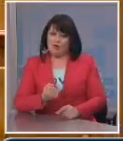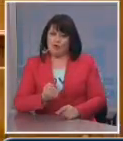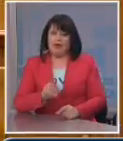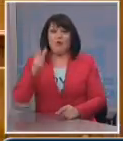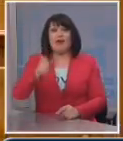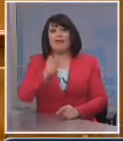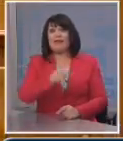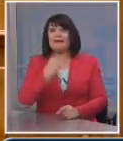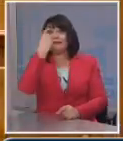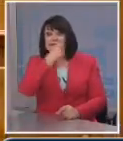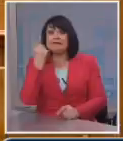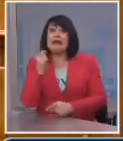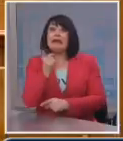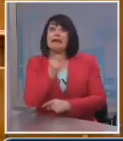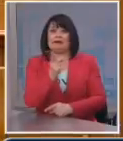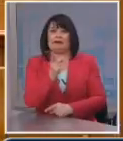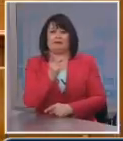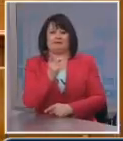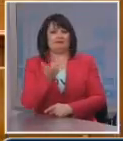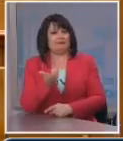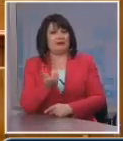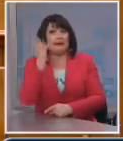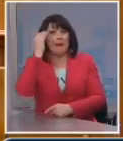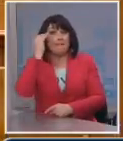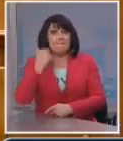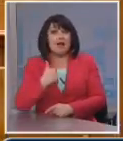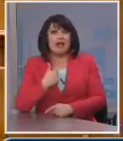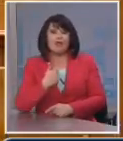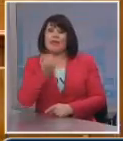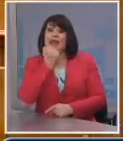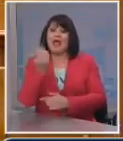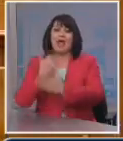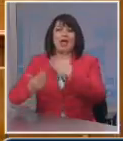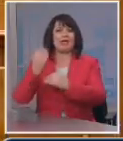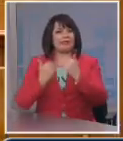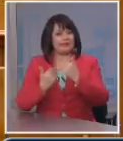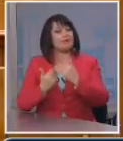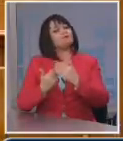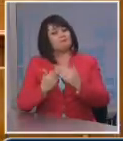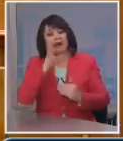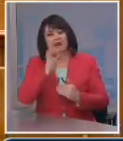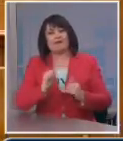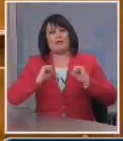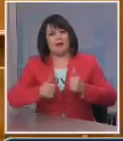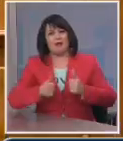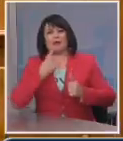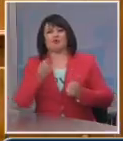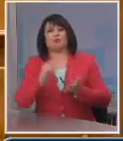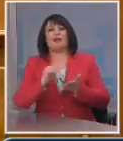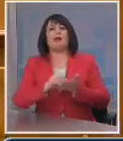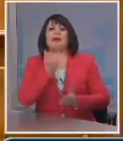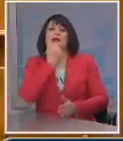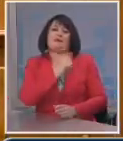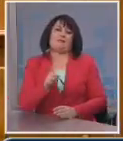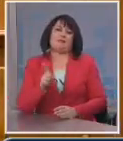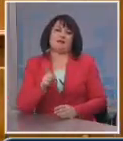ευθυκρισία που θα μας επιτρέψει να μάθουμε από τα λάθη του παρελθόντος και να μην τα επαναλάβουμε.